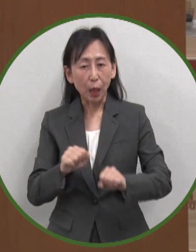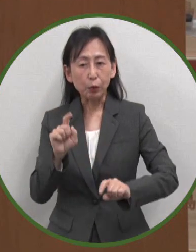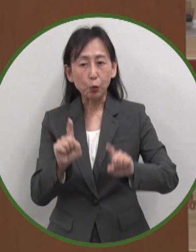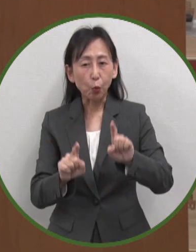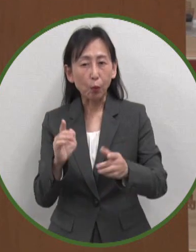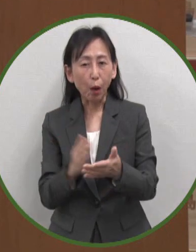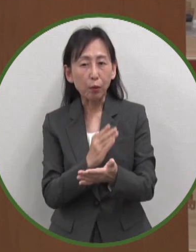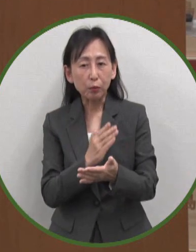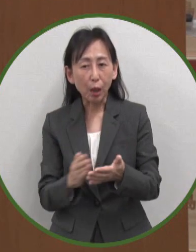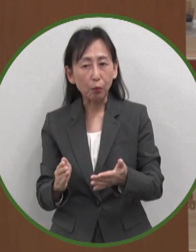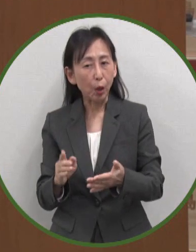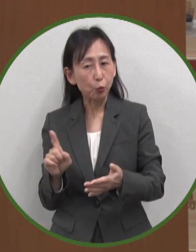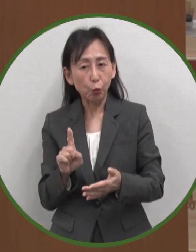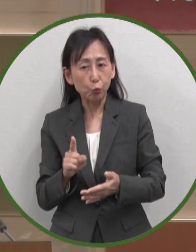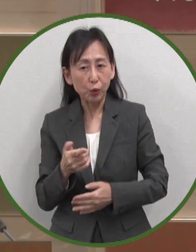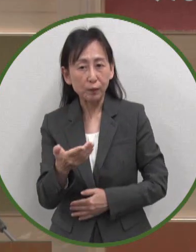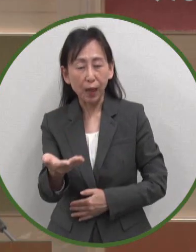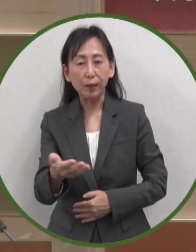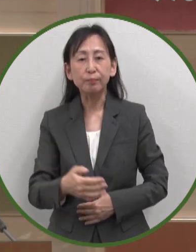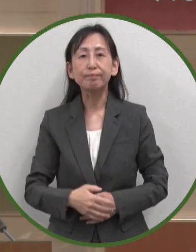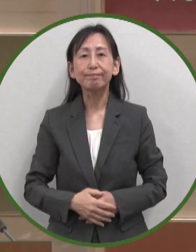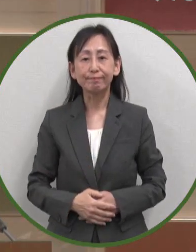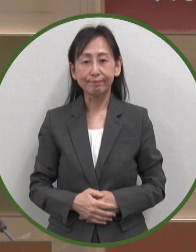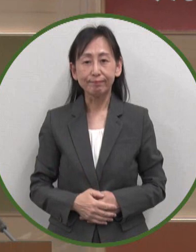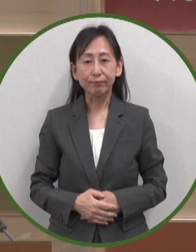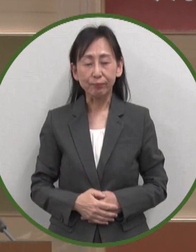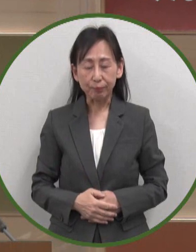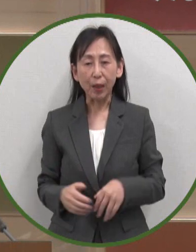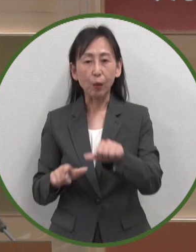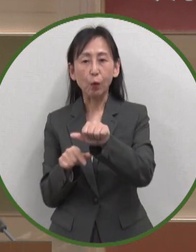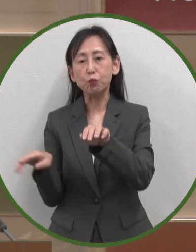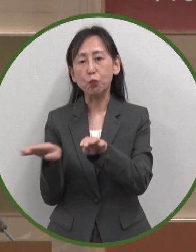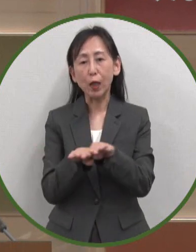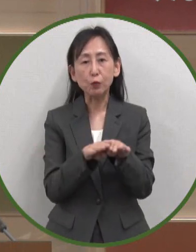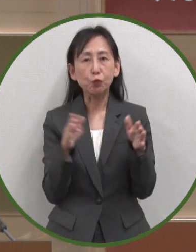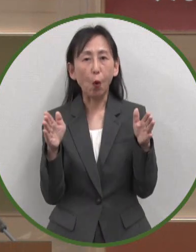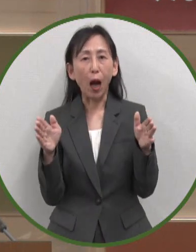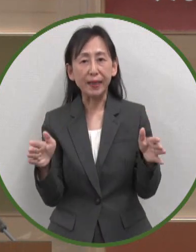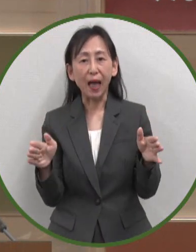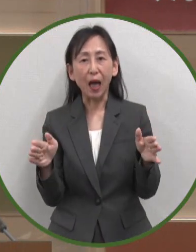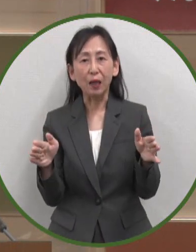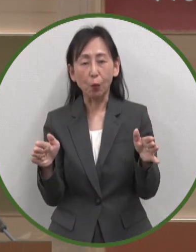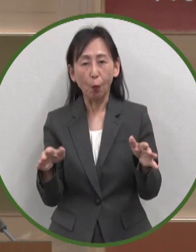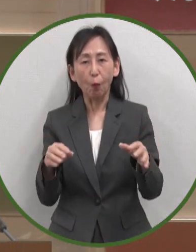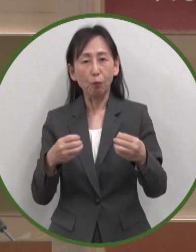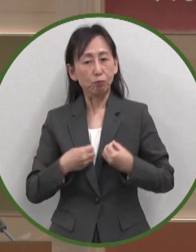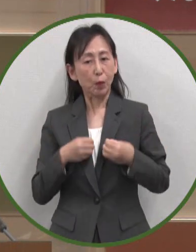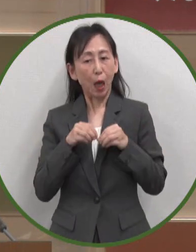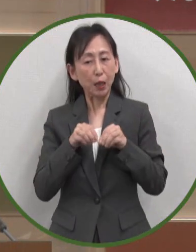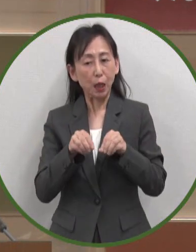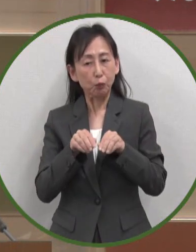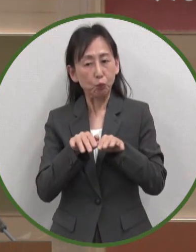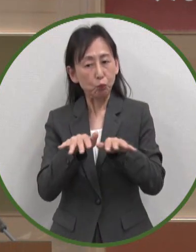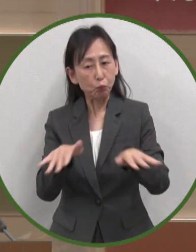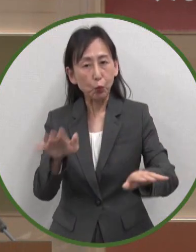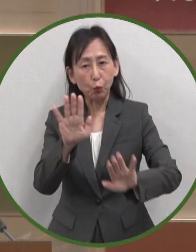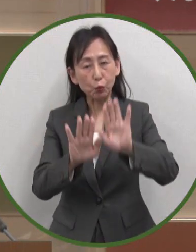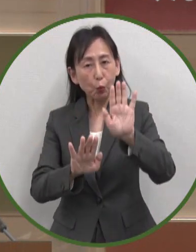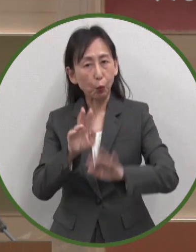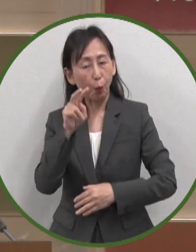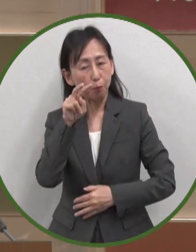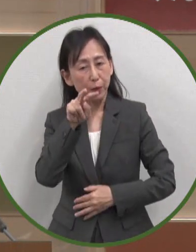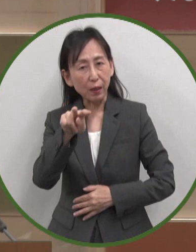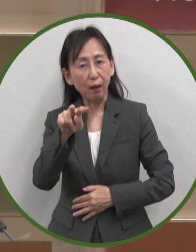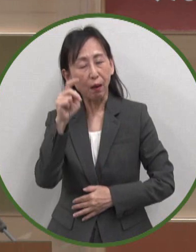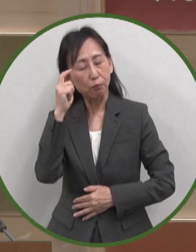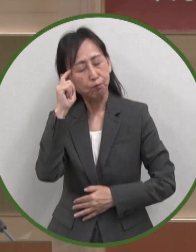は どのようにされるんでしょうか。 あの、まあ、この連休中のですね、感染の状況を見て考